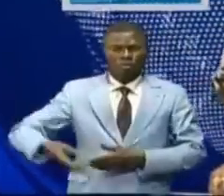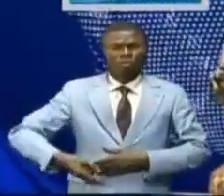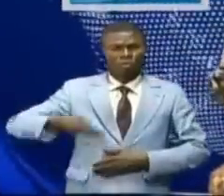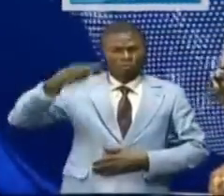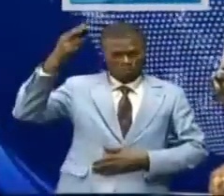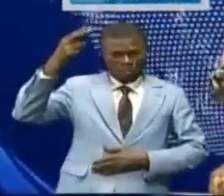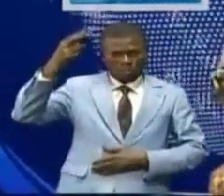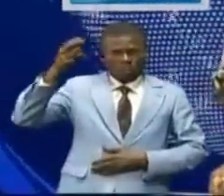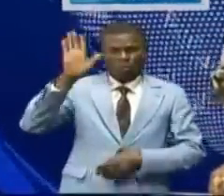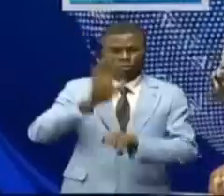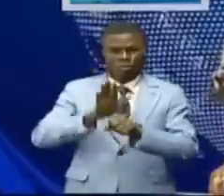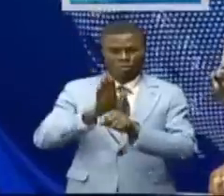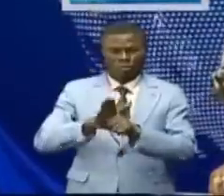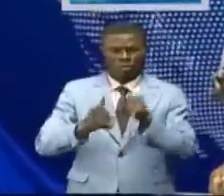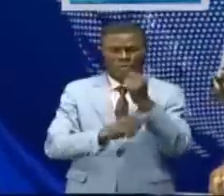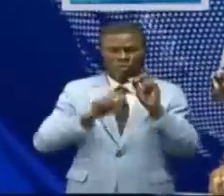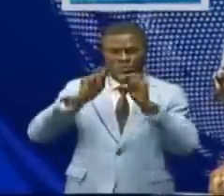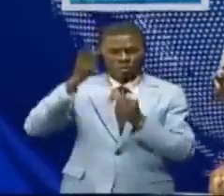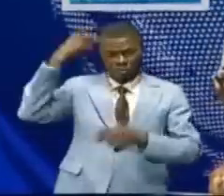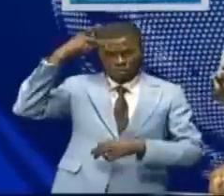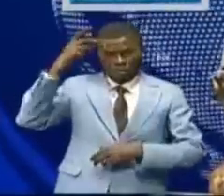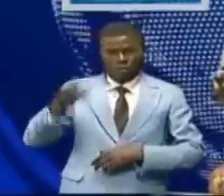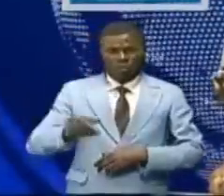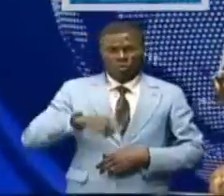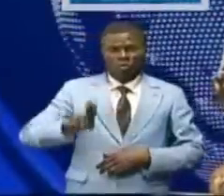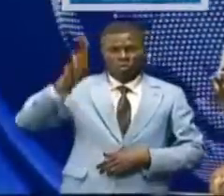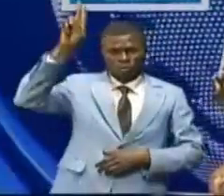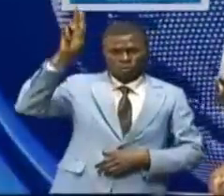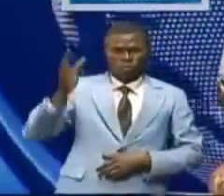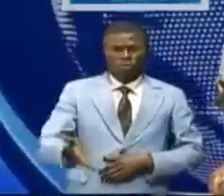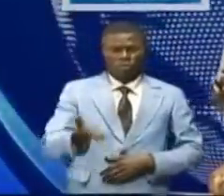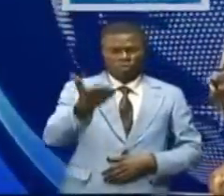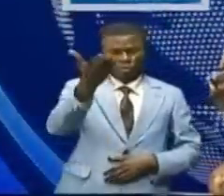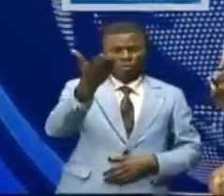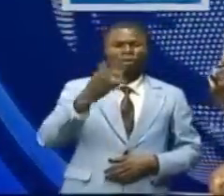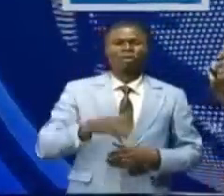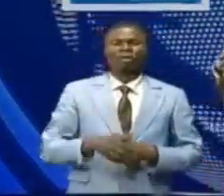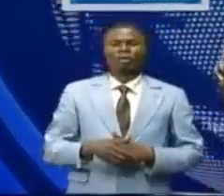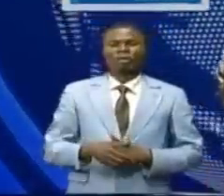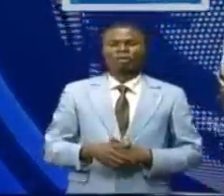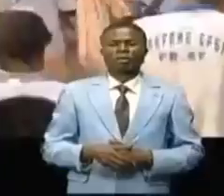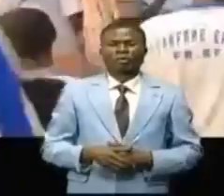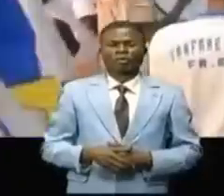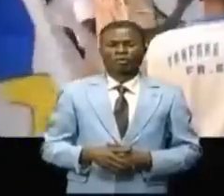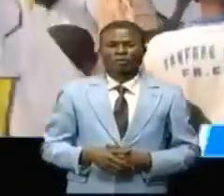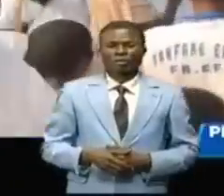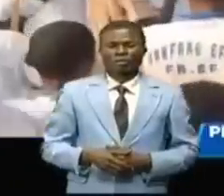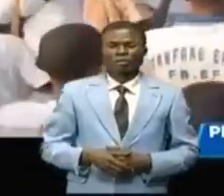de la part de plusieurs membres du parti présidentiel UDPS, Françoise Bouela et Pompomba.